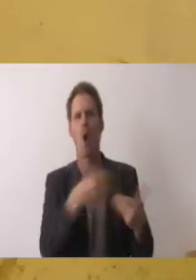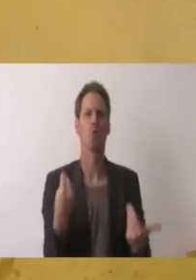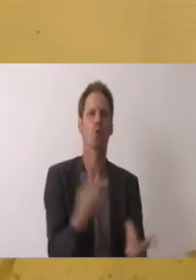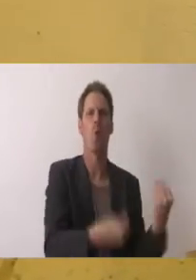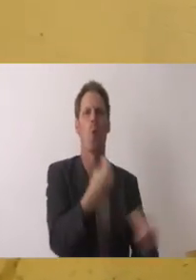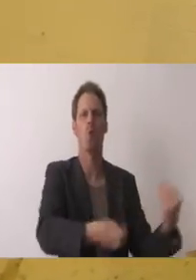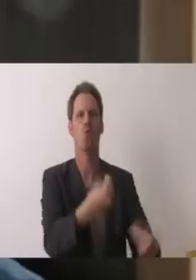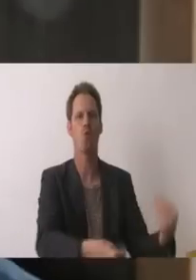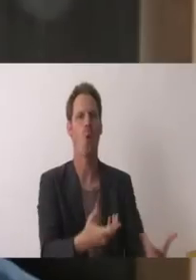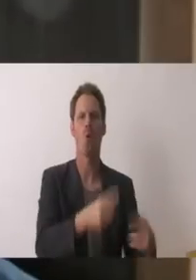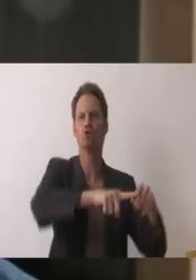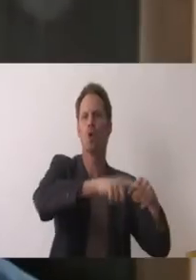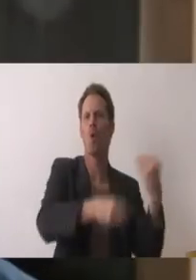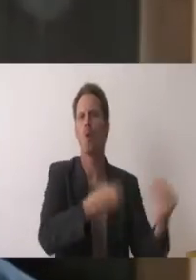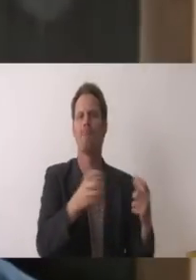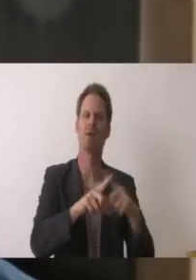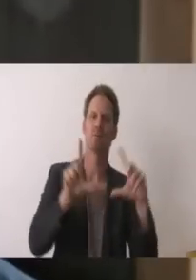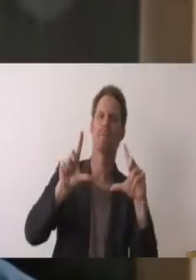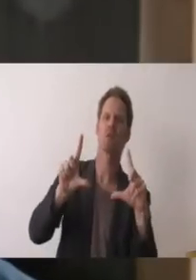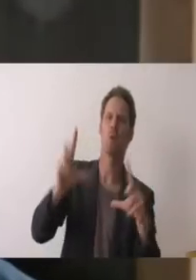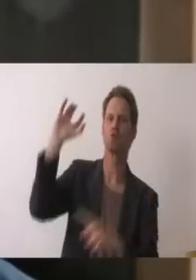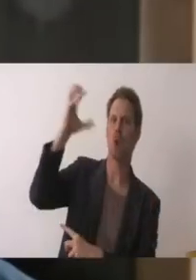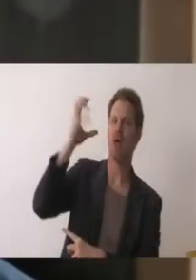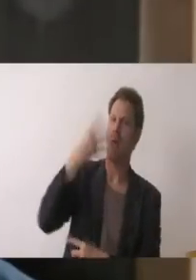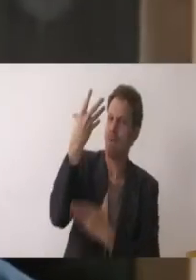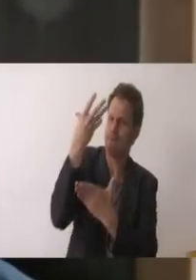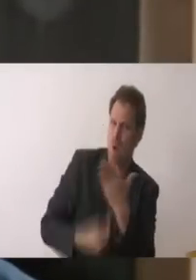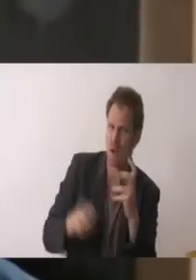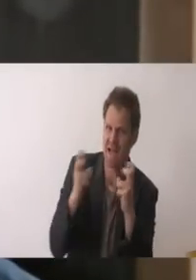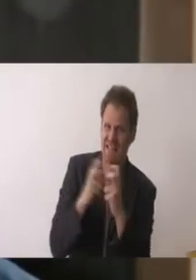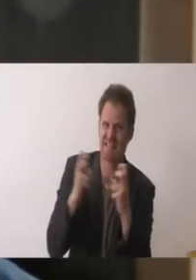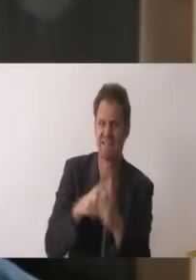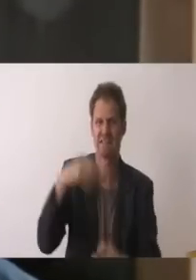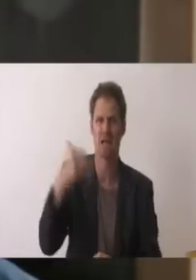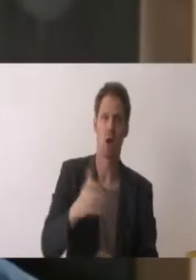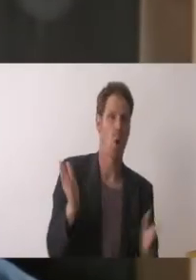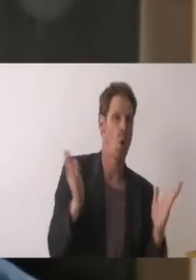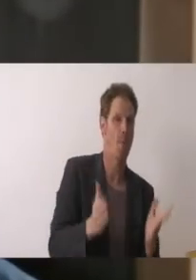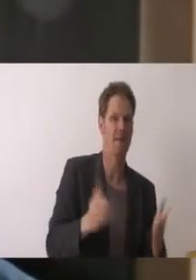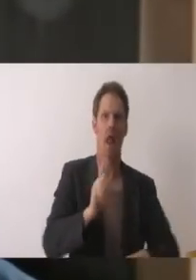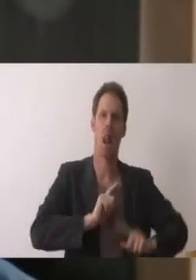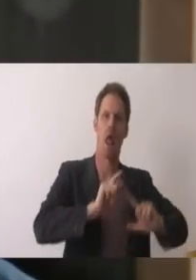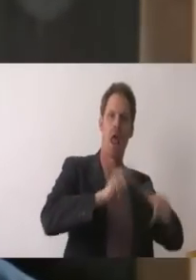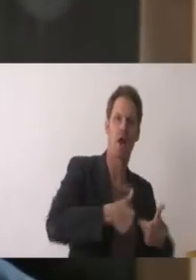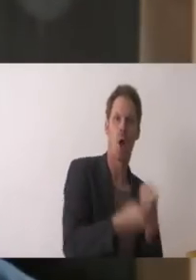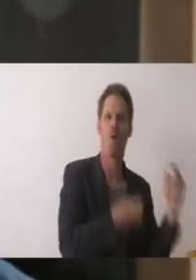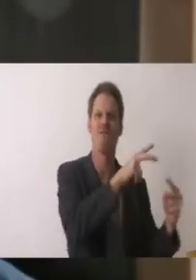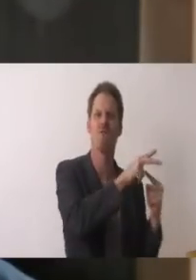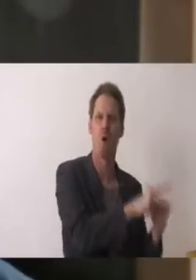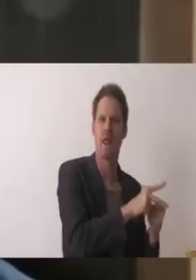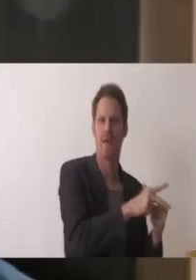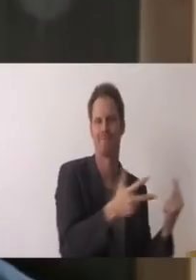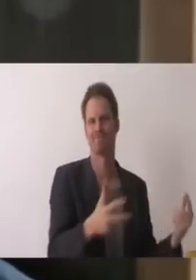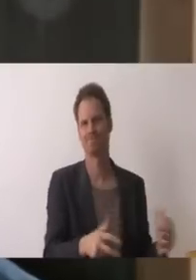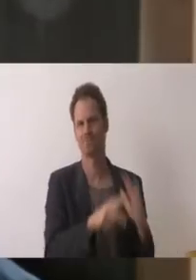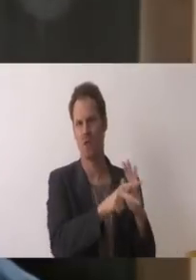sera chargé de divers dons. Nous allons leur apporter du matériel comme des panneaux solaires, car il y a un manque flagrant d'électricité dans les hôpitaux, les